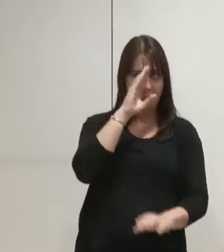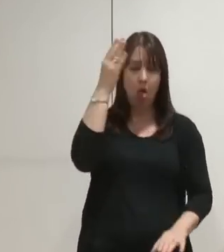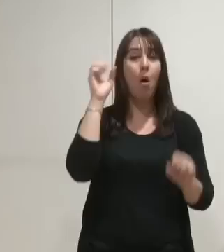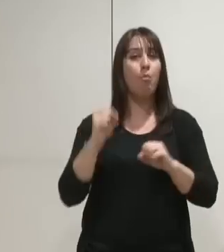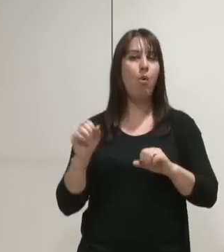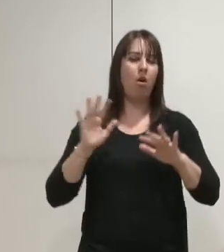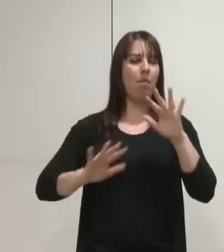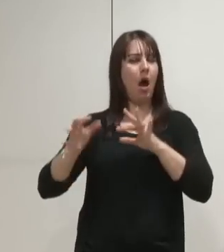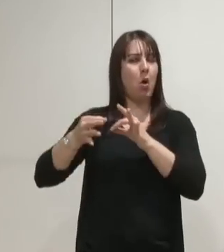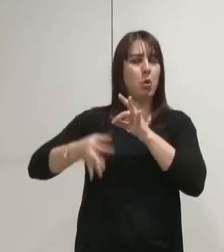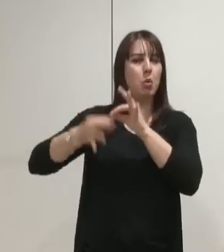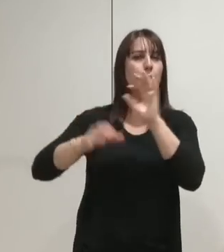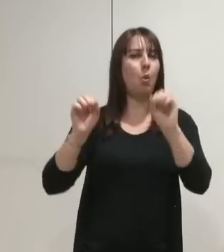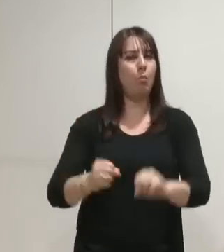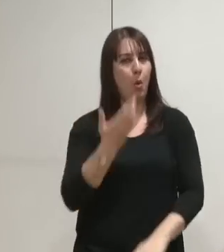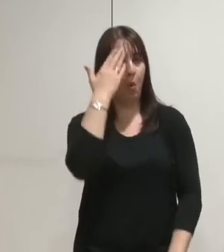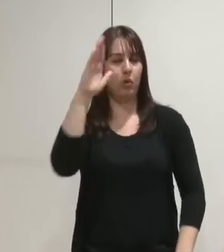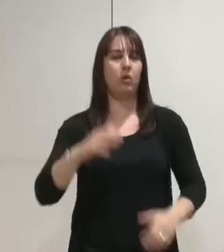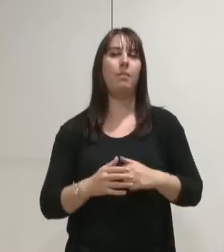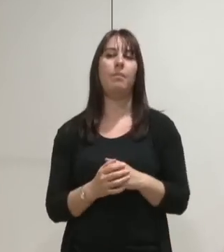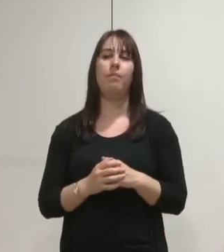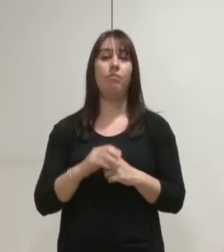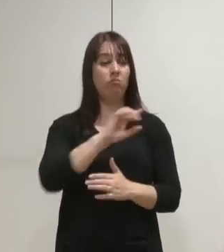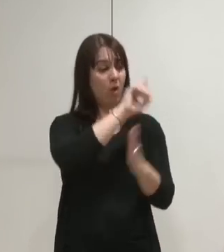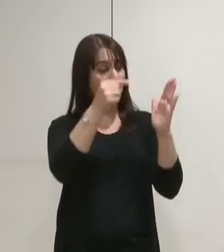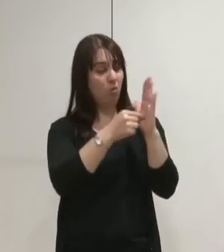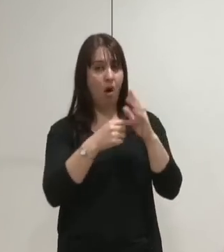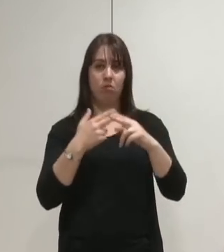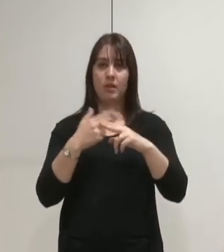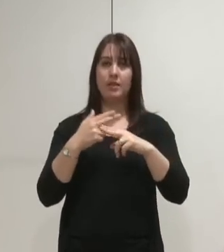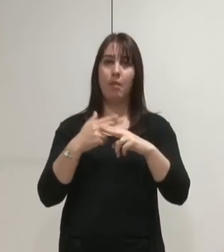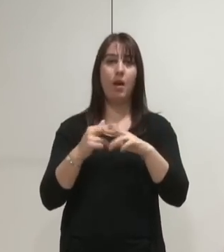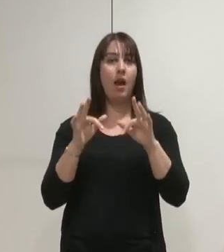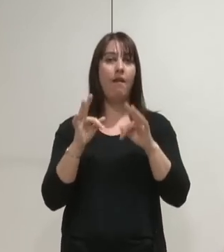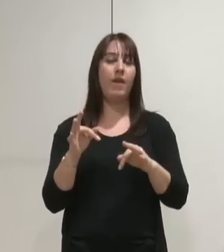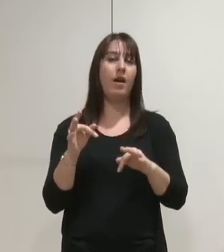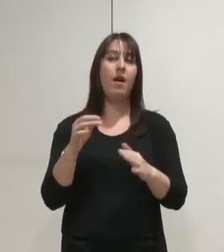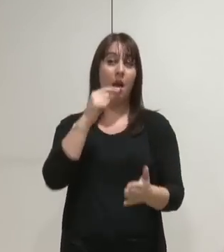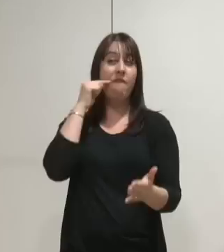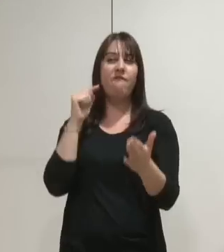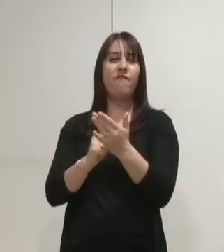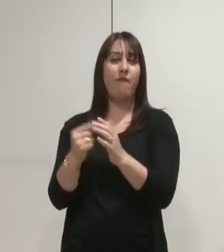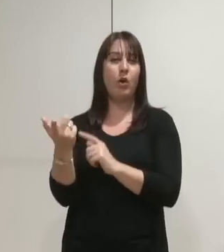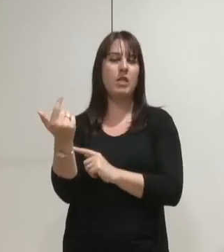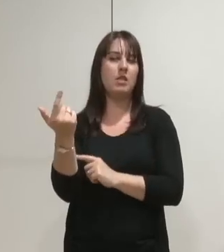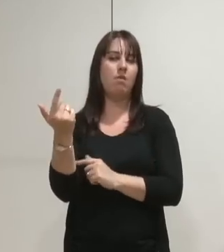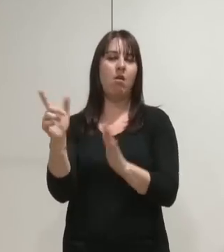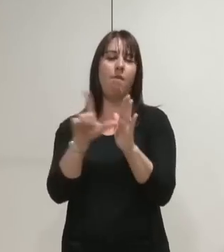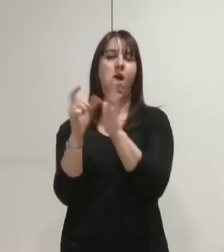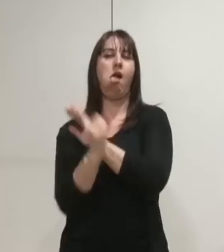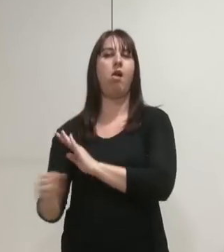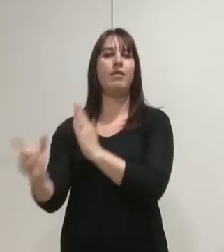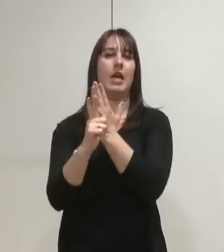possibles en droit cela s'appelle du délit de favoritisme le code pénal le punit